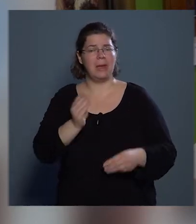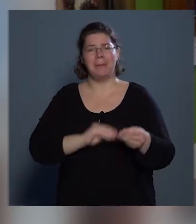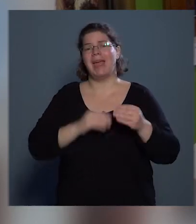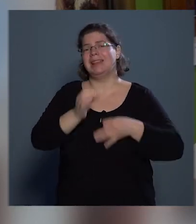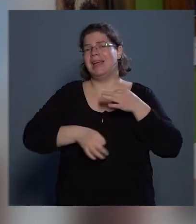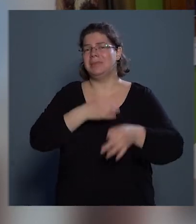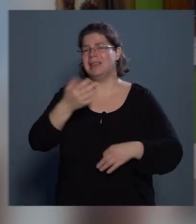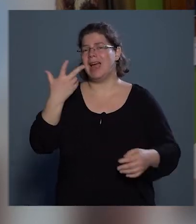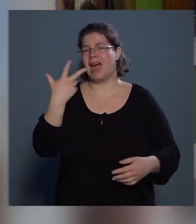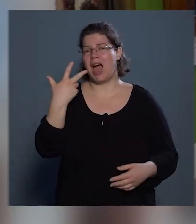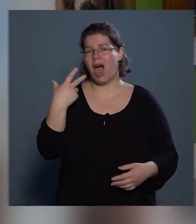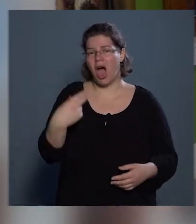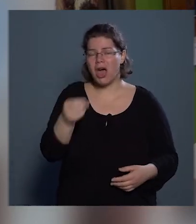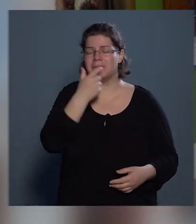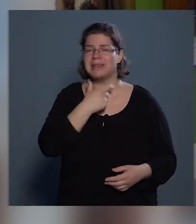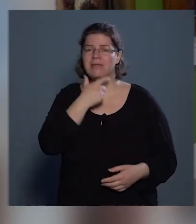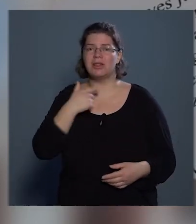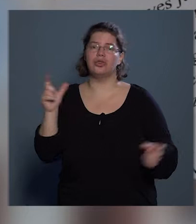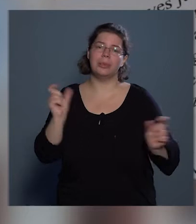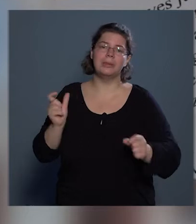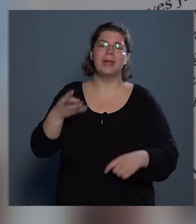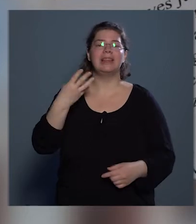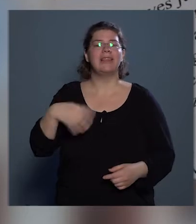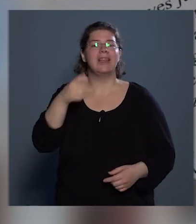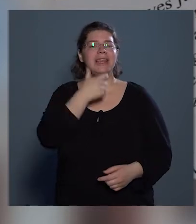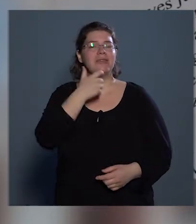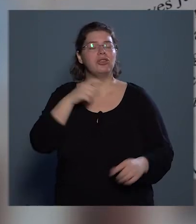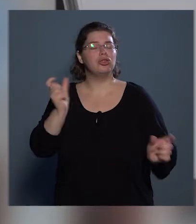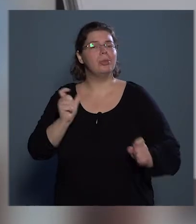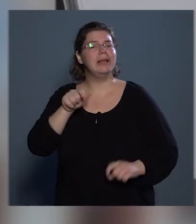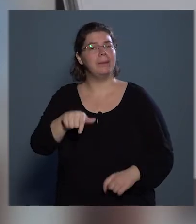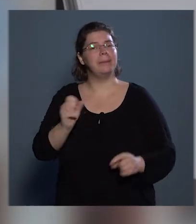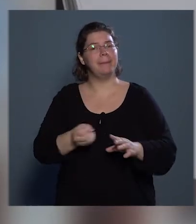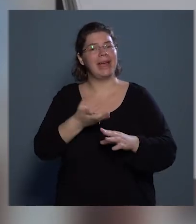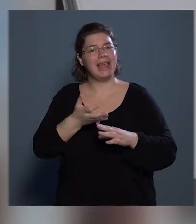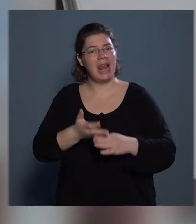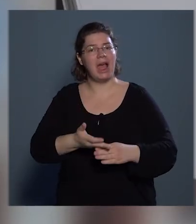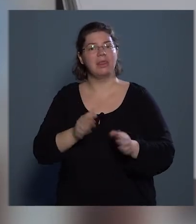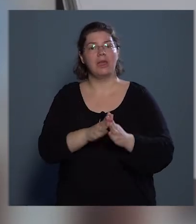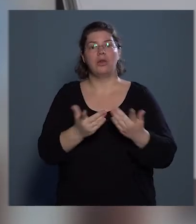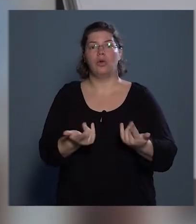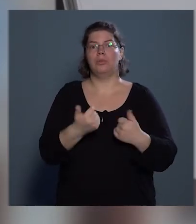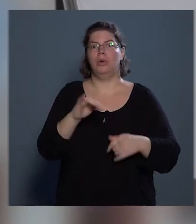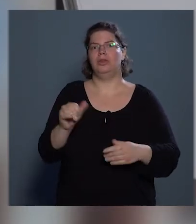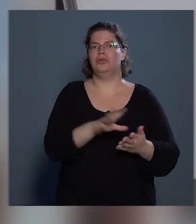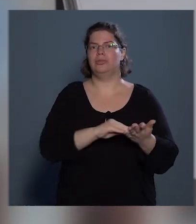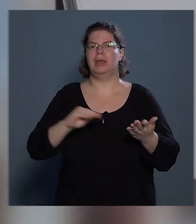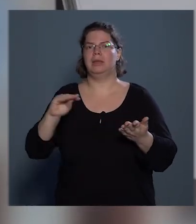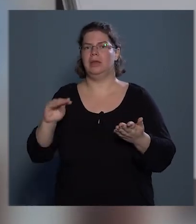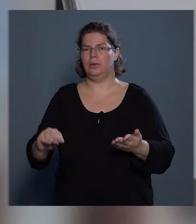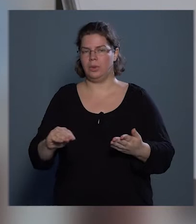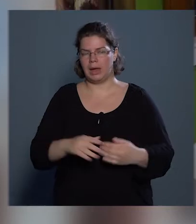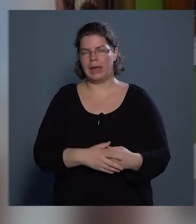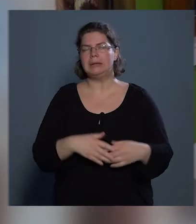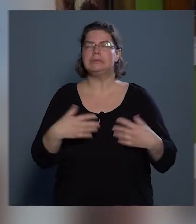a 30 éves jubileumra, meg a 40 éves jubileumra megjelent könyvből is mentettünk át anyagot Barbival,